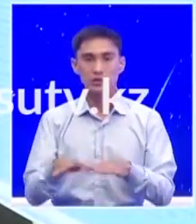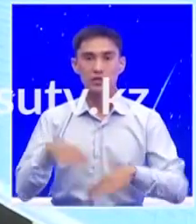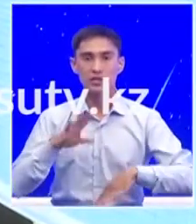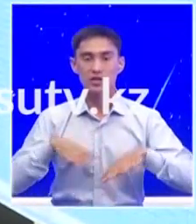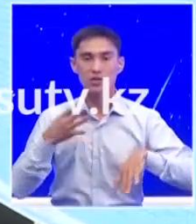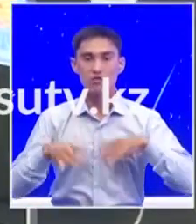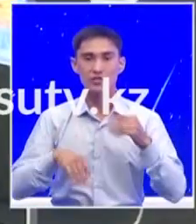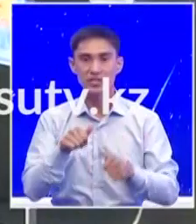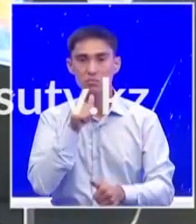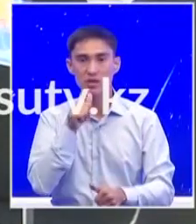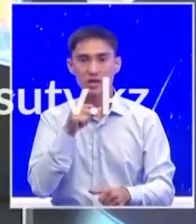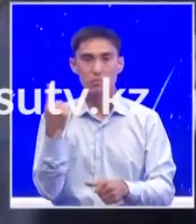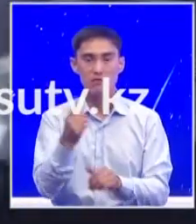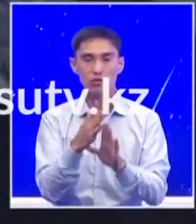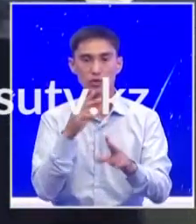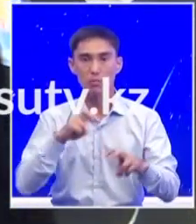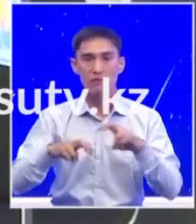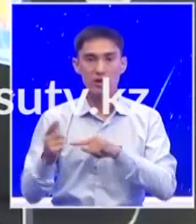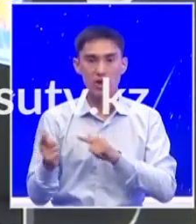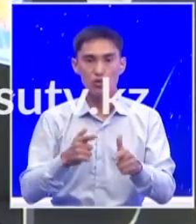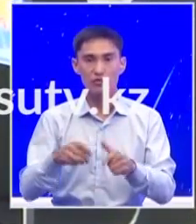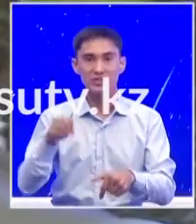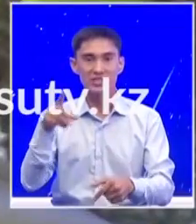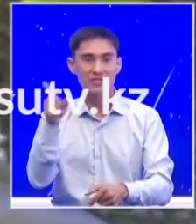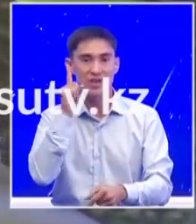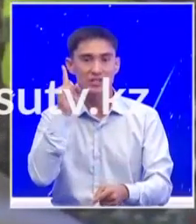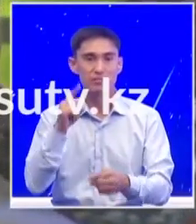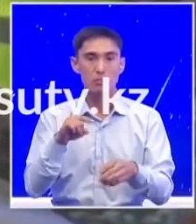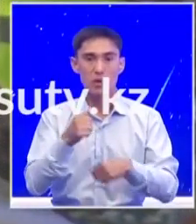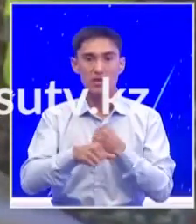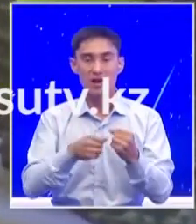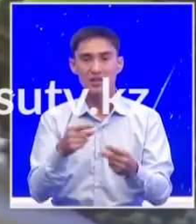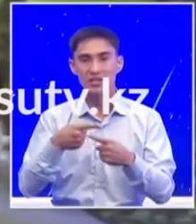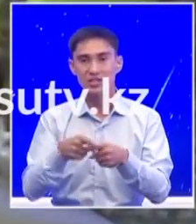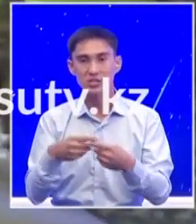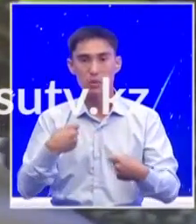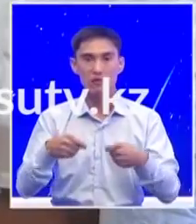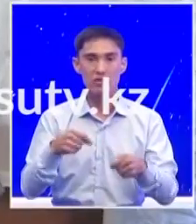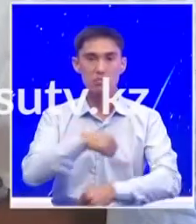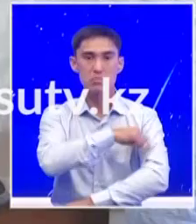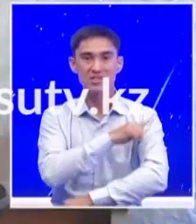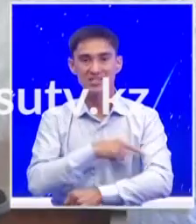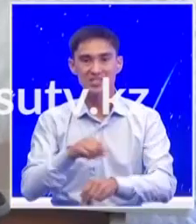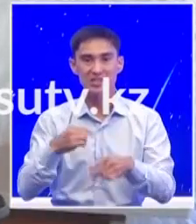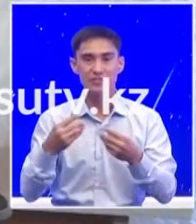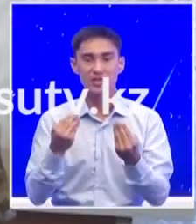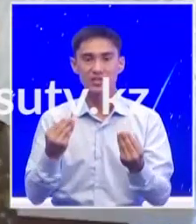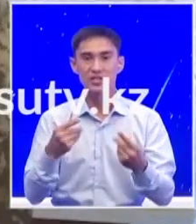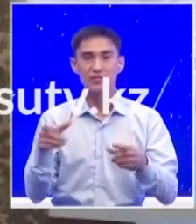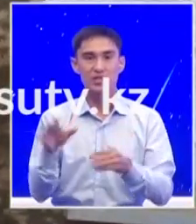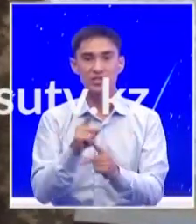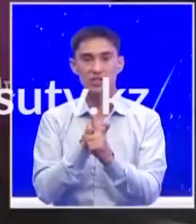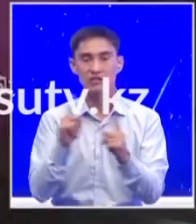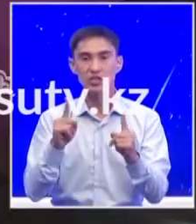испытаний в первую очередь проверены готовность систем оповещения и связи, материально-технические, продовольственные и медицинские резервы, а также